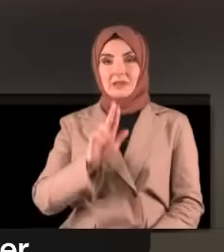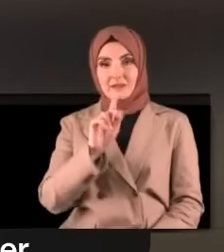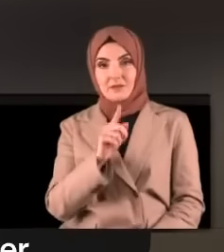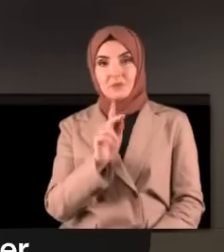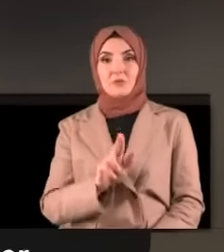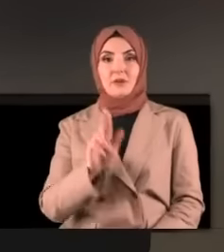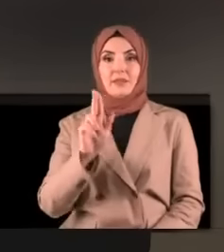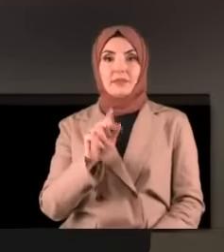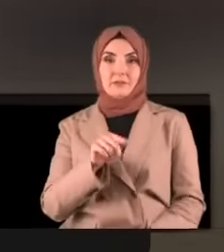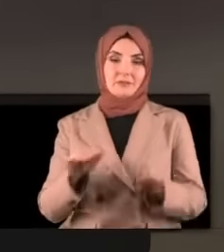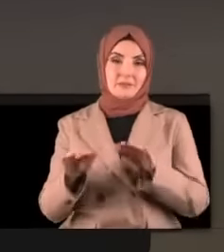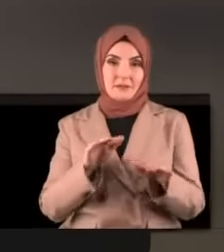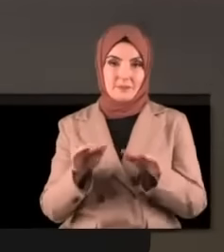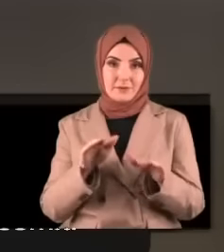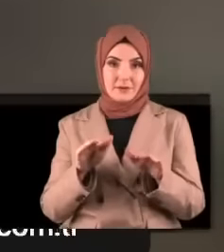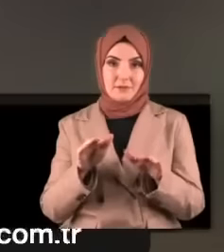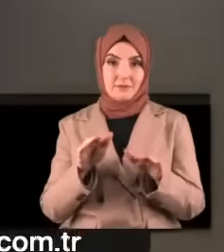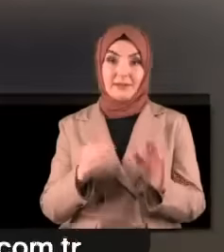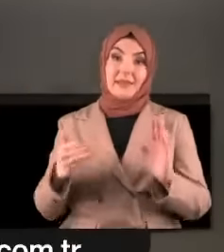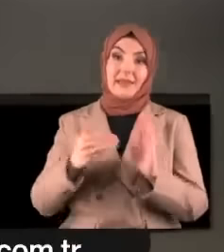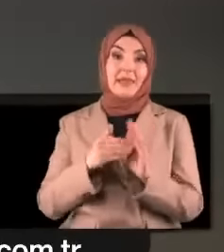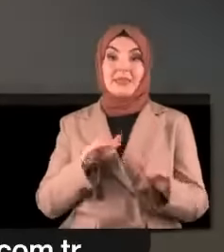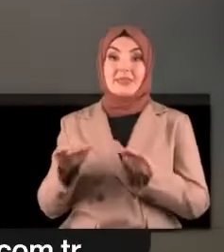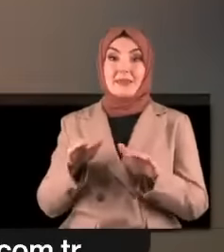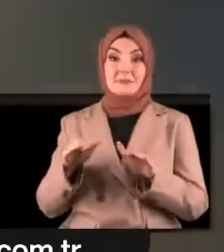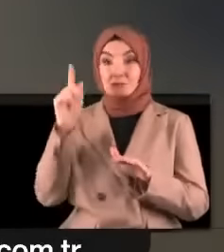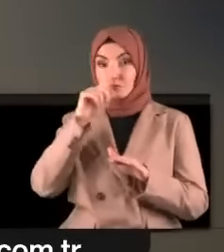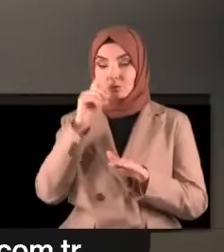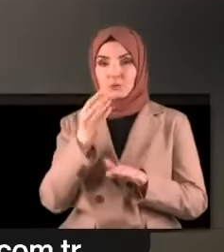7,7'lik depremin artçı sarsıntıları da çok yıkıcıydı.